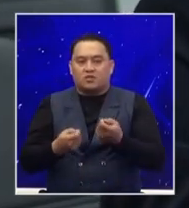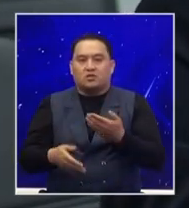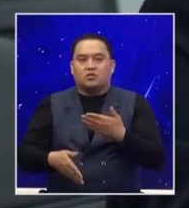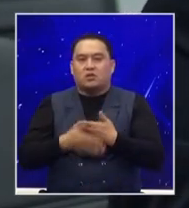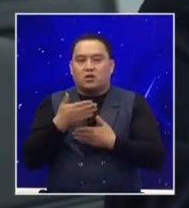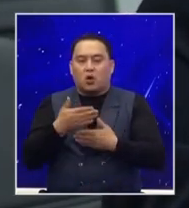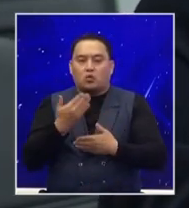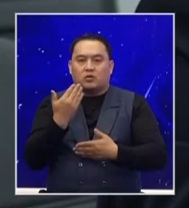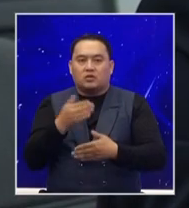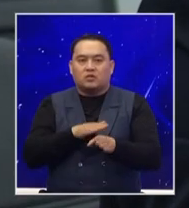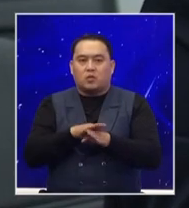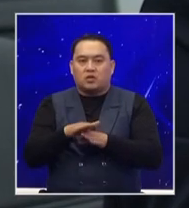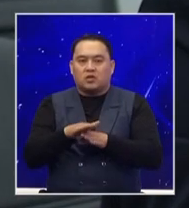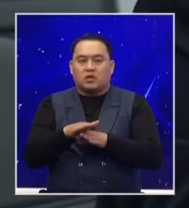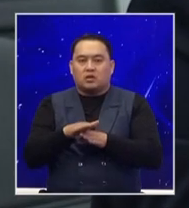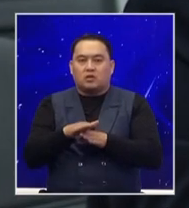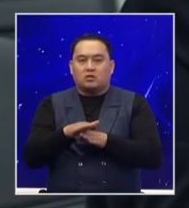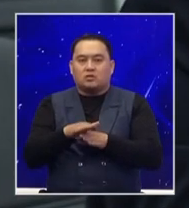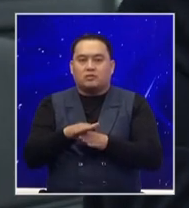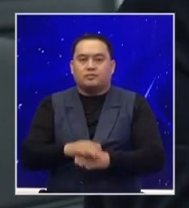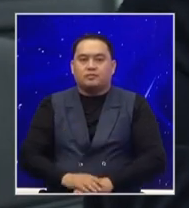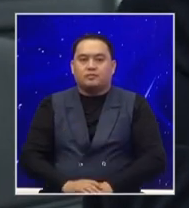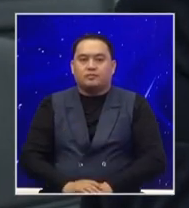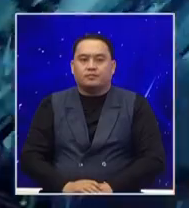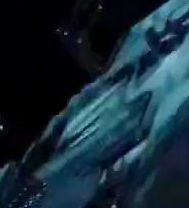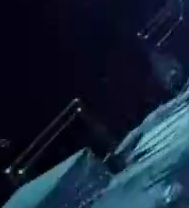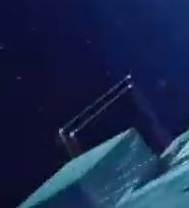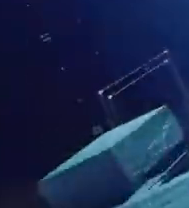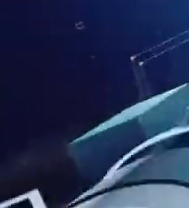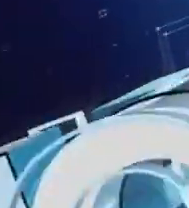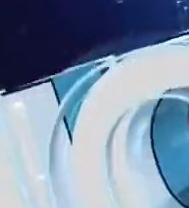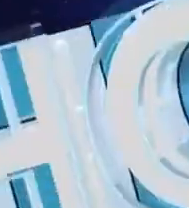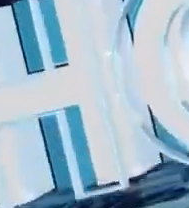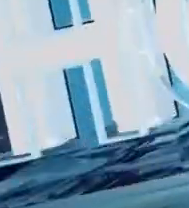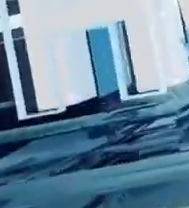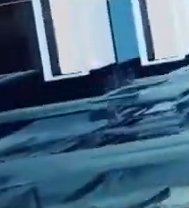за ненадлежащее исполнение должностных обязанностей.